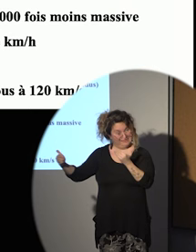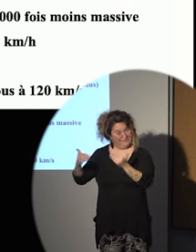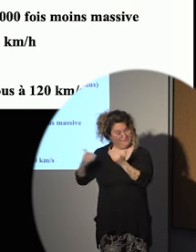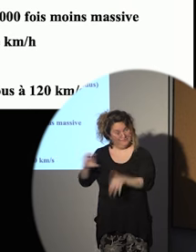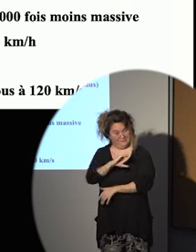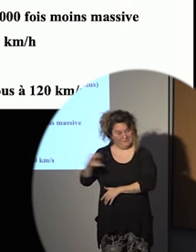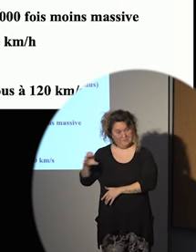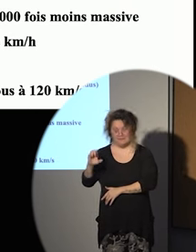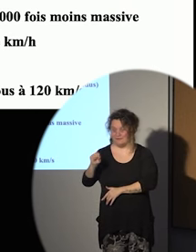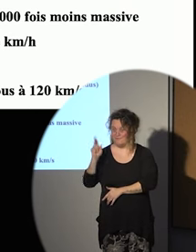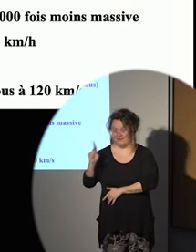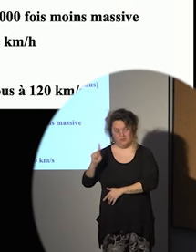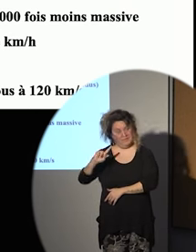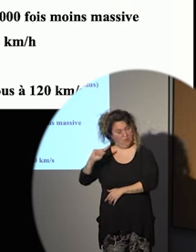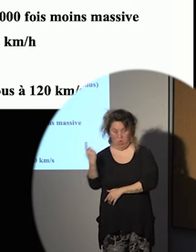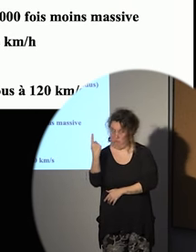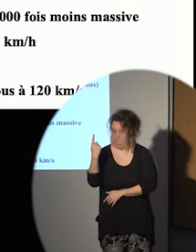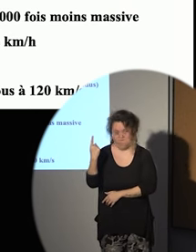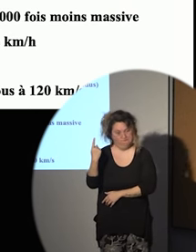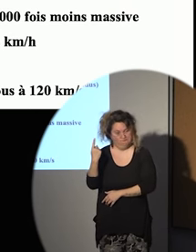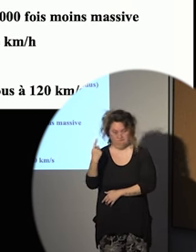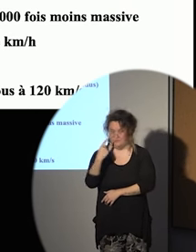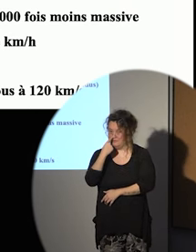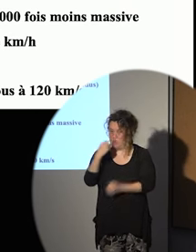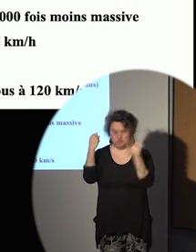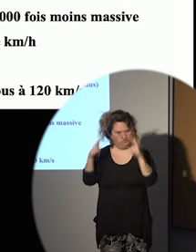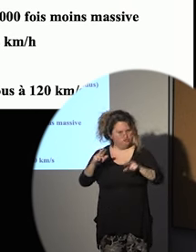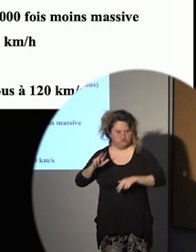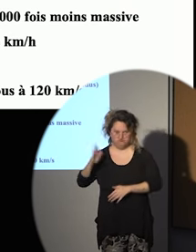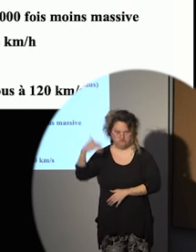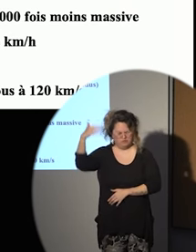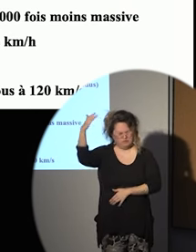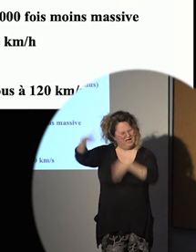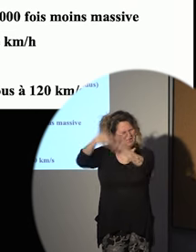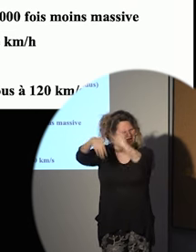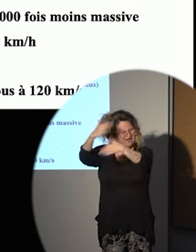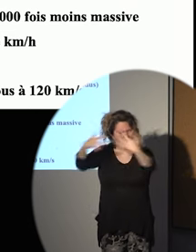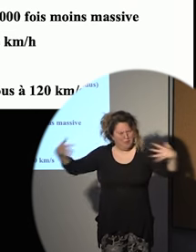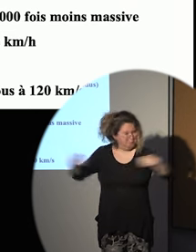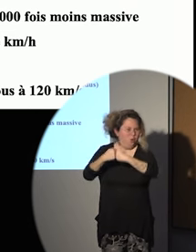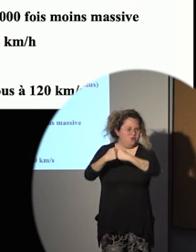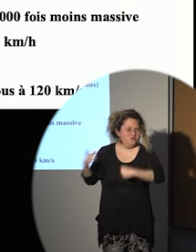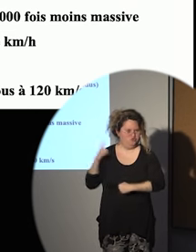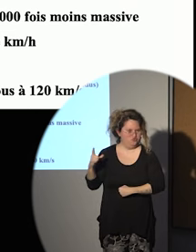elle se rapproche de façon inexorable, c'est-à-dire qu'il y a des chances qu'on ait une collision avec cette galaxie. Je vous rassure,